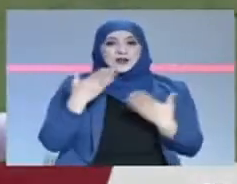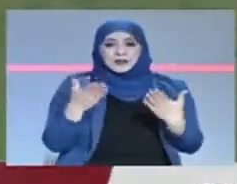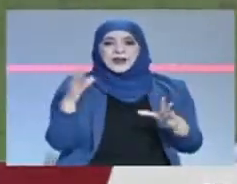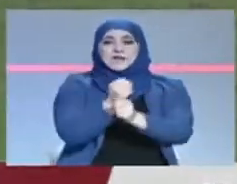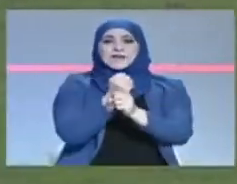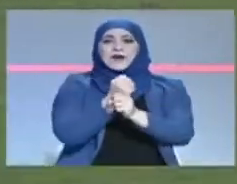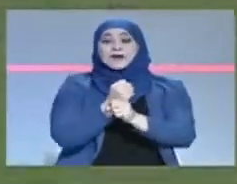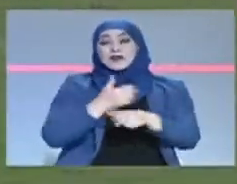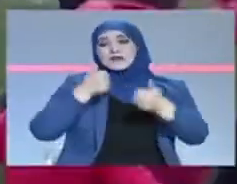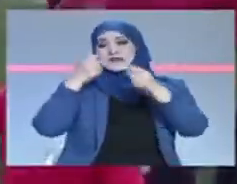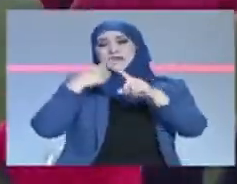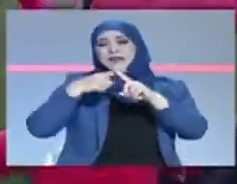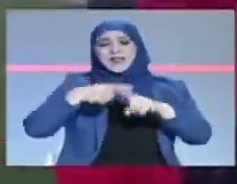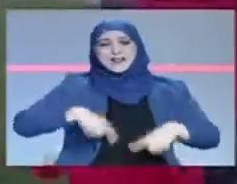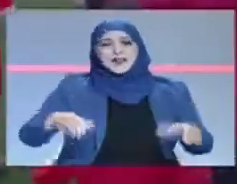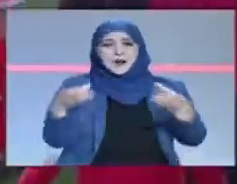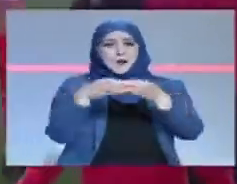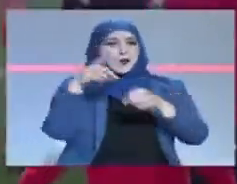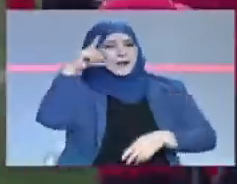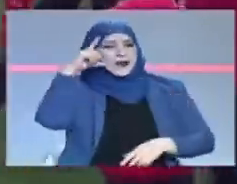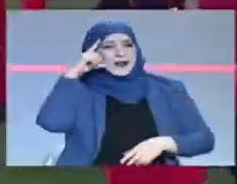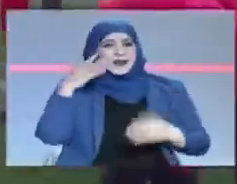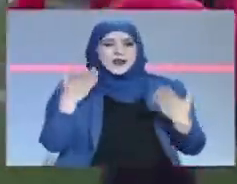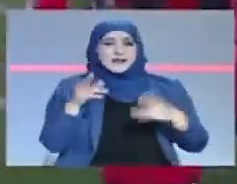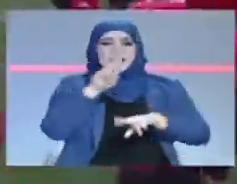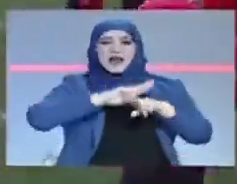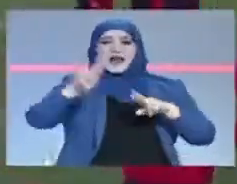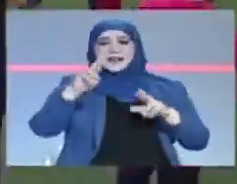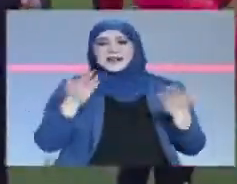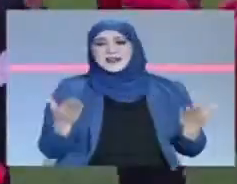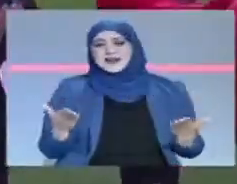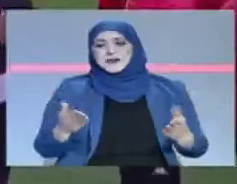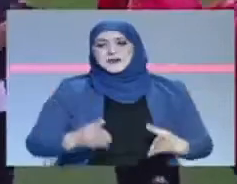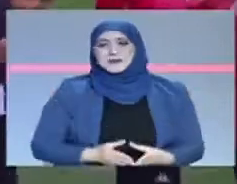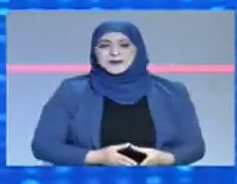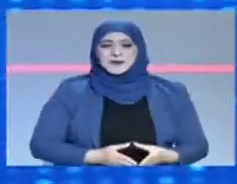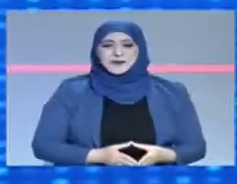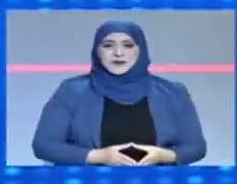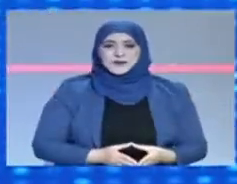فوز مستحق على منتخب ليبيا في رادس.